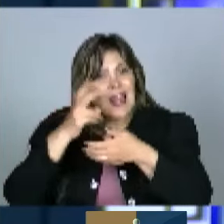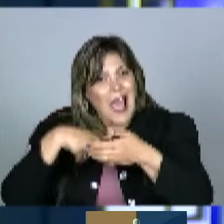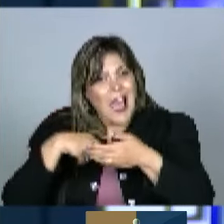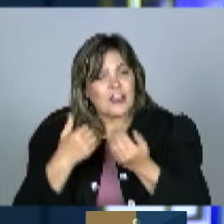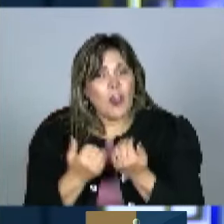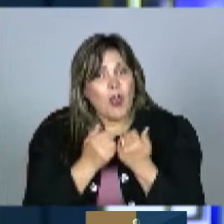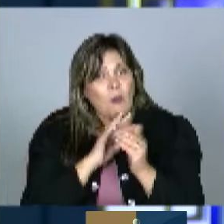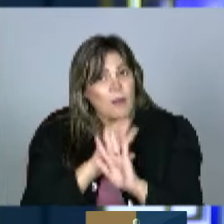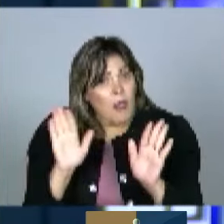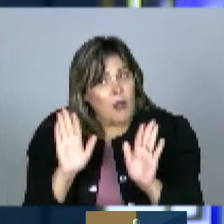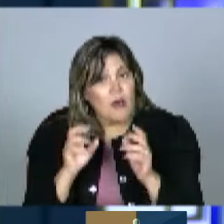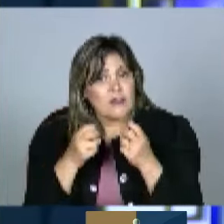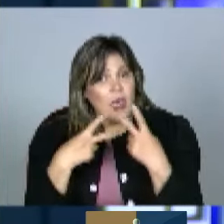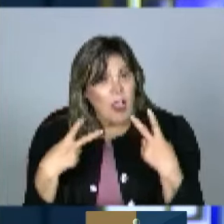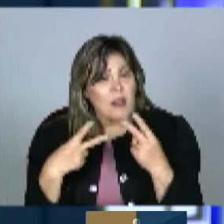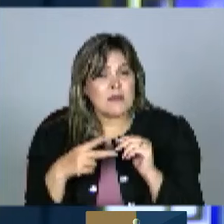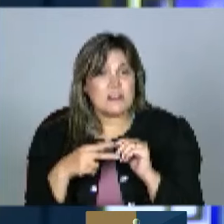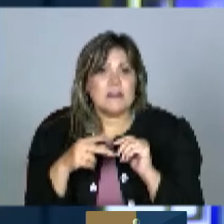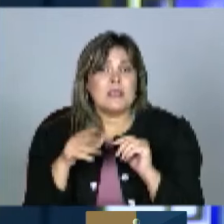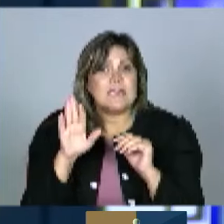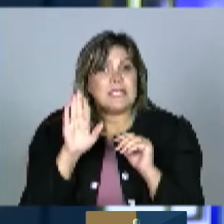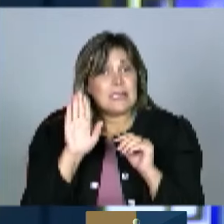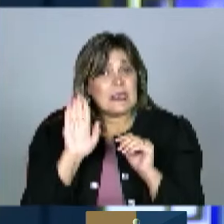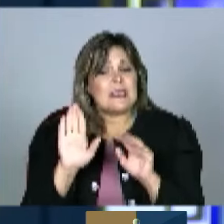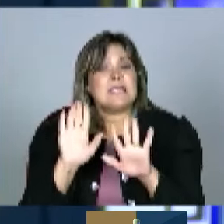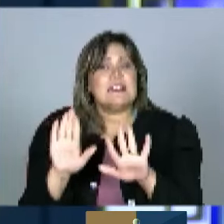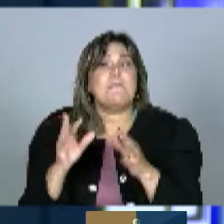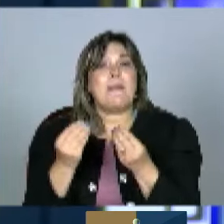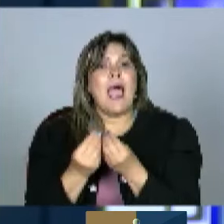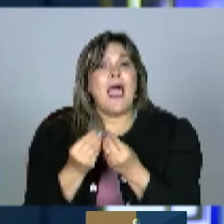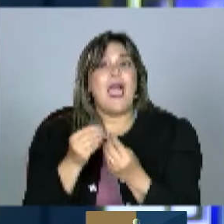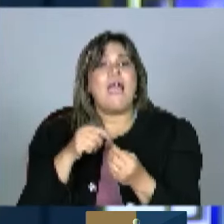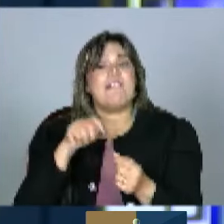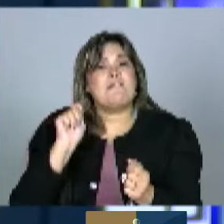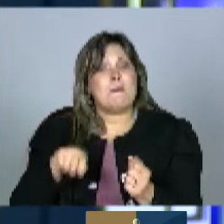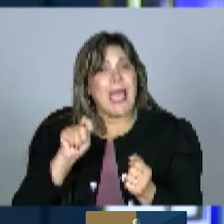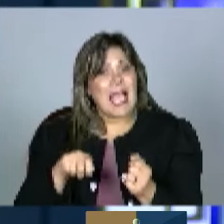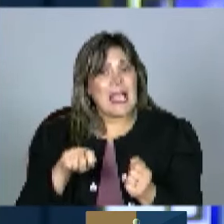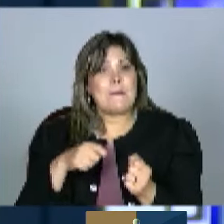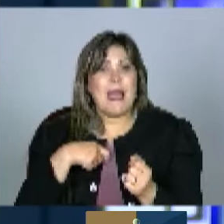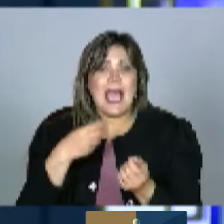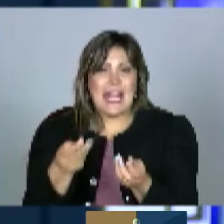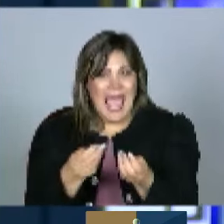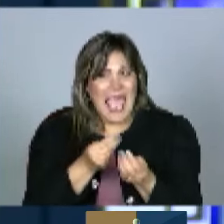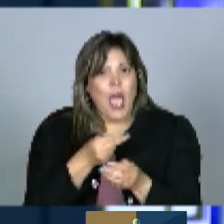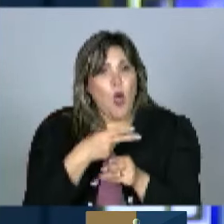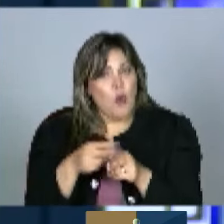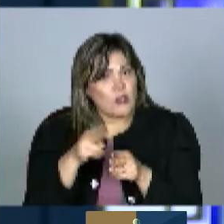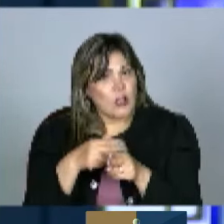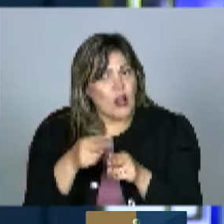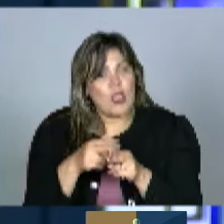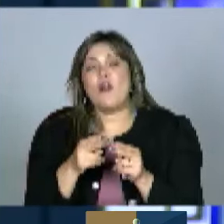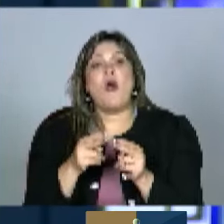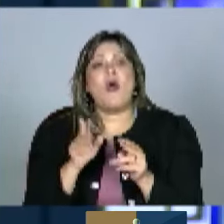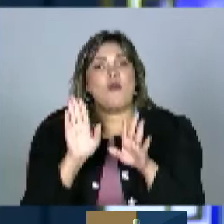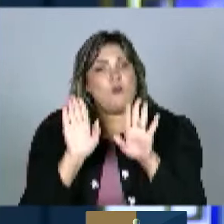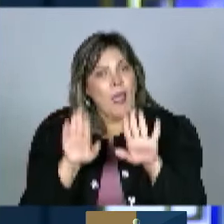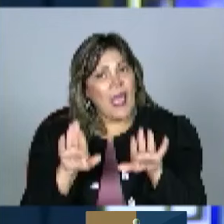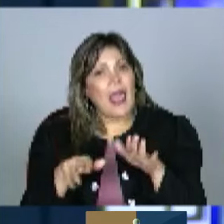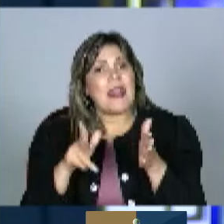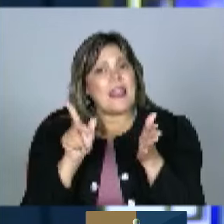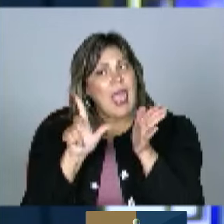النص قالت لك خلاص براحتك انت خليكي معاه بقى في قضايا وفي محاكم انا هاخد منه كده و وهتصرف معاه وهخليه قاعد